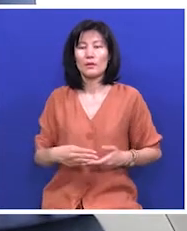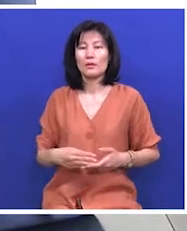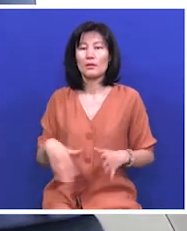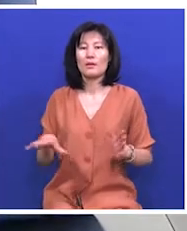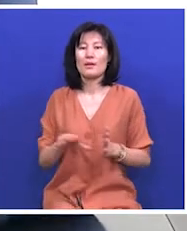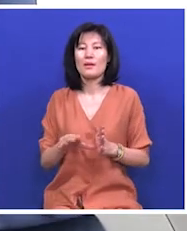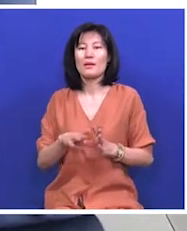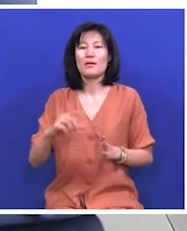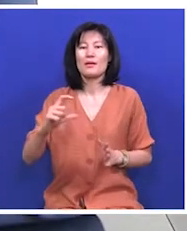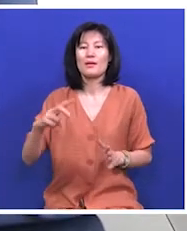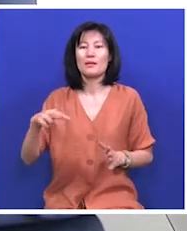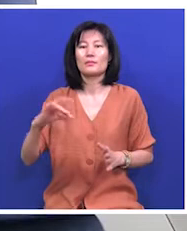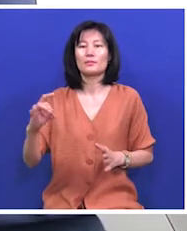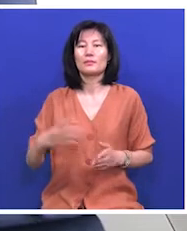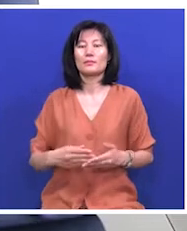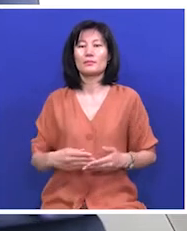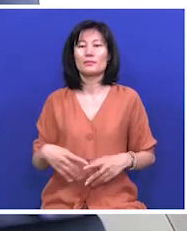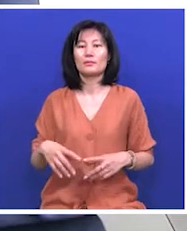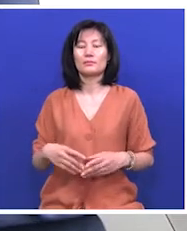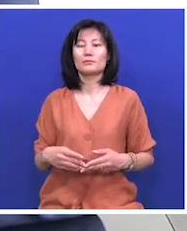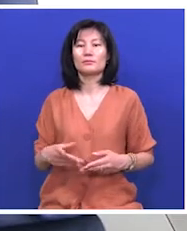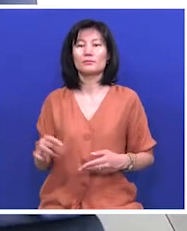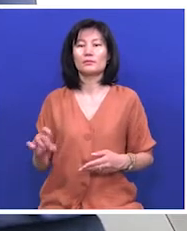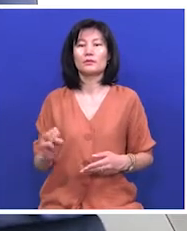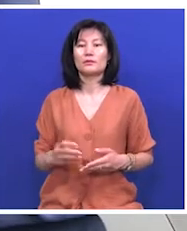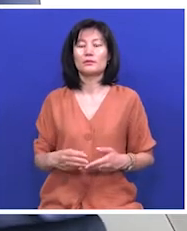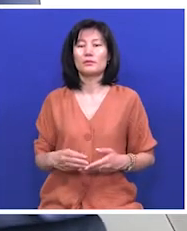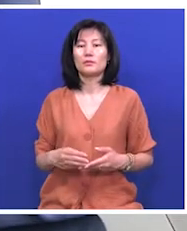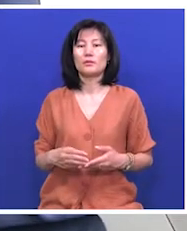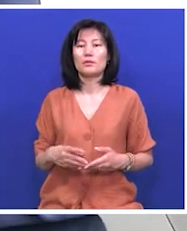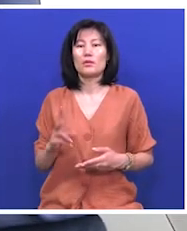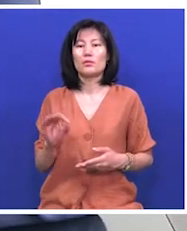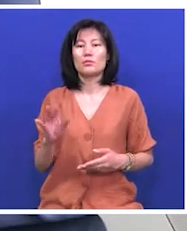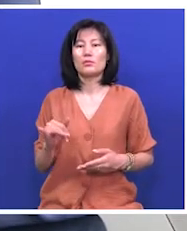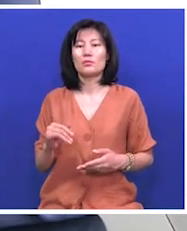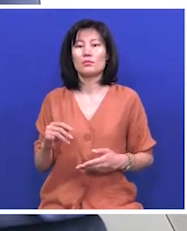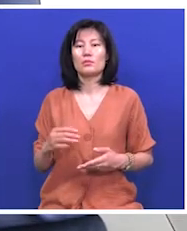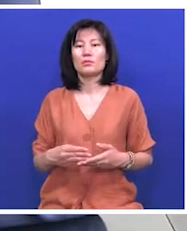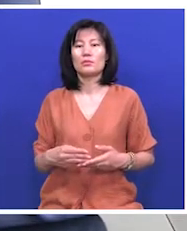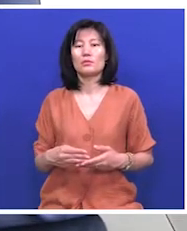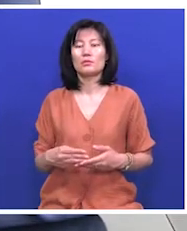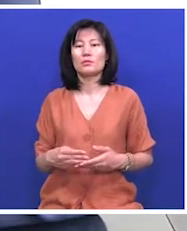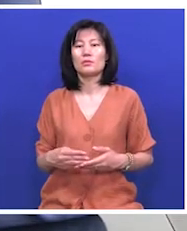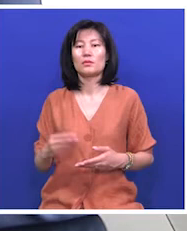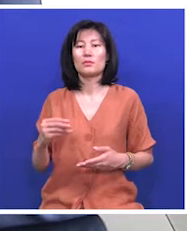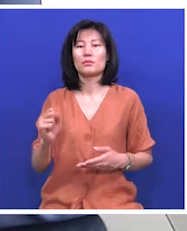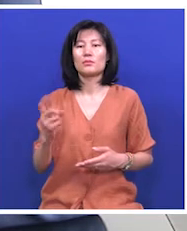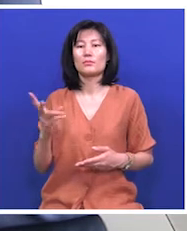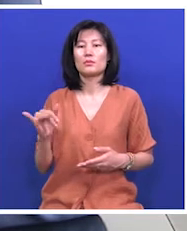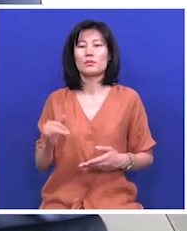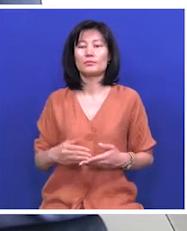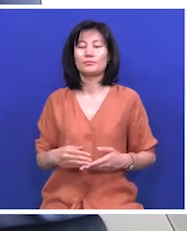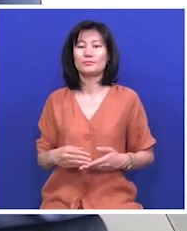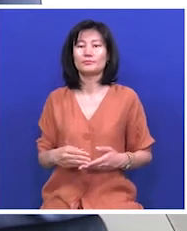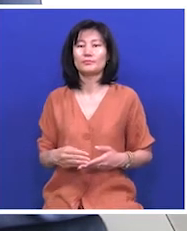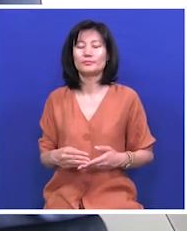электр қондырғылар дегенде электр станциялары бар, электр желілері бар, сол жақта энергетикалық қондырғылар бар, жабдықтаулар бар. Солардың